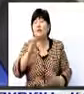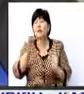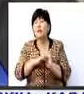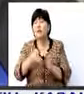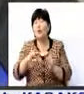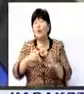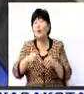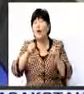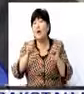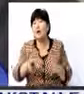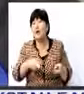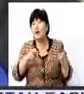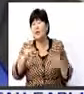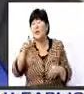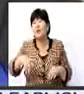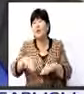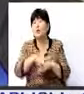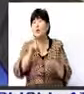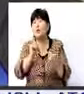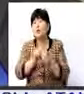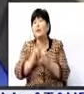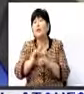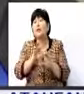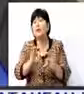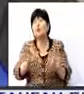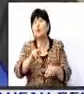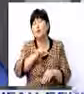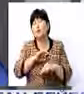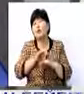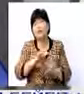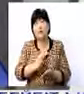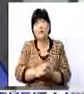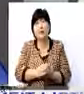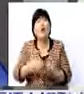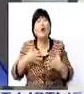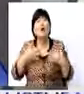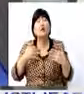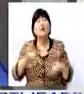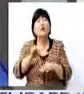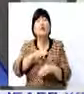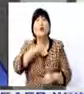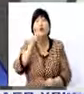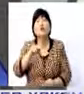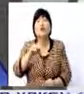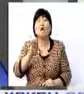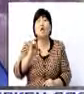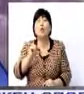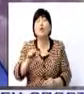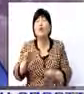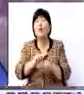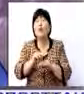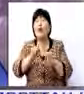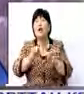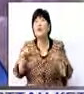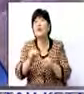ауылға арнайы келіп тұрғындармен кездесу жүргізіп түсіндірме жұмыстарын жүргізіліп жатыр. Денсаулығы сыр берген үлкенде Талсуаттағы оңалту мекемесіне